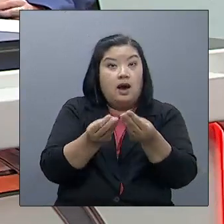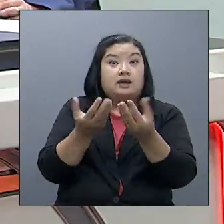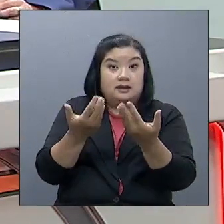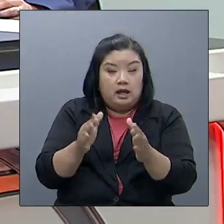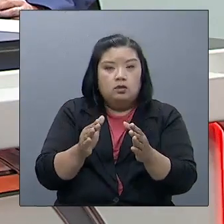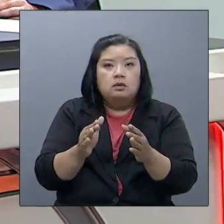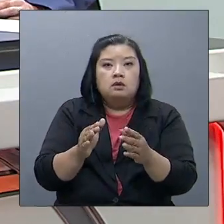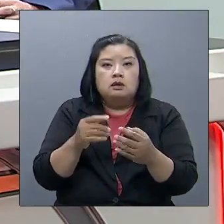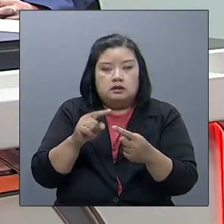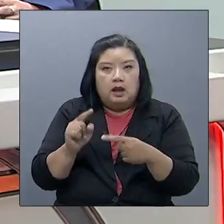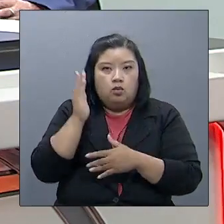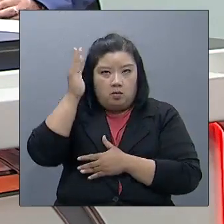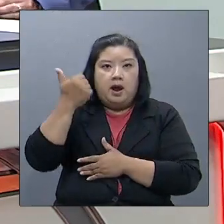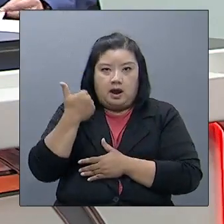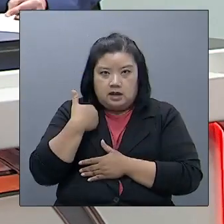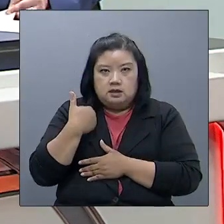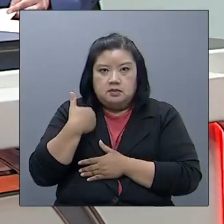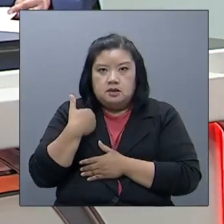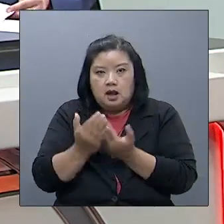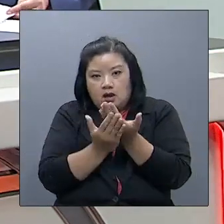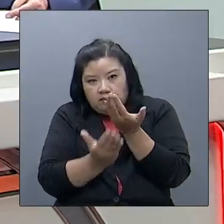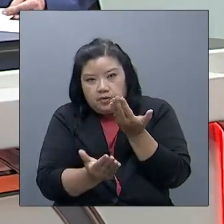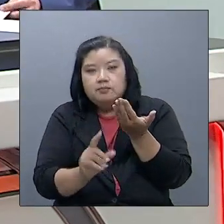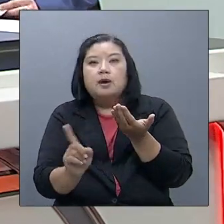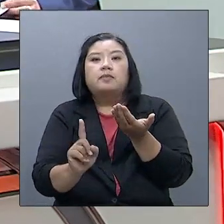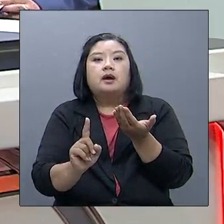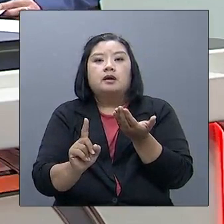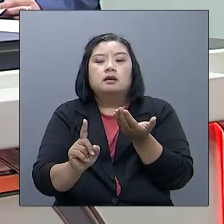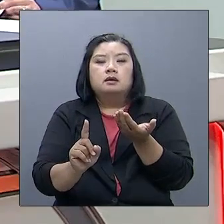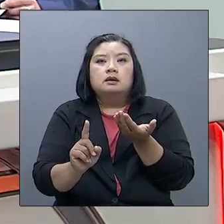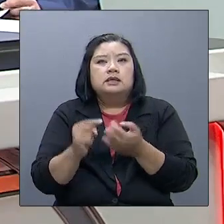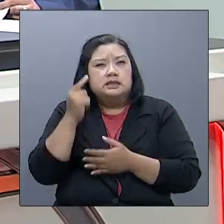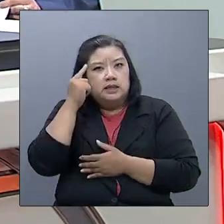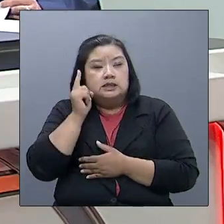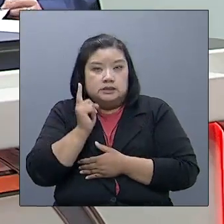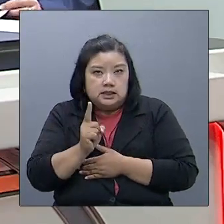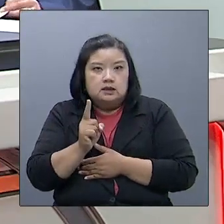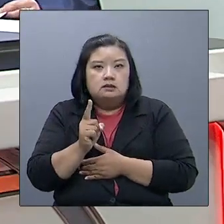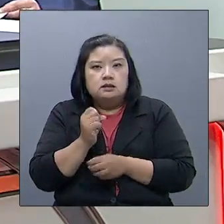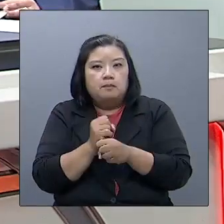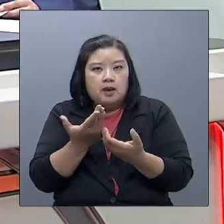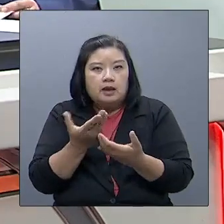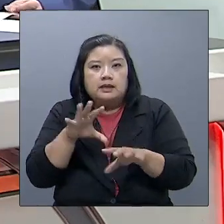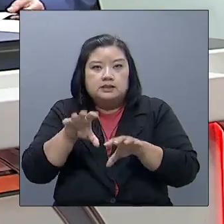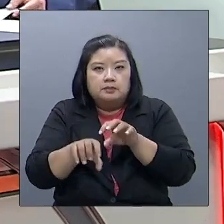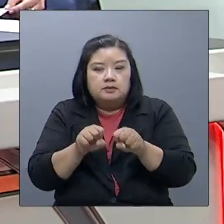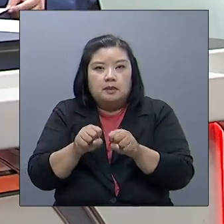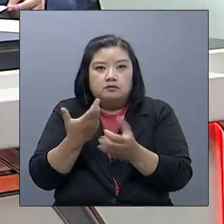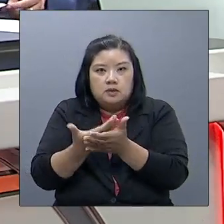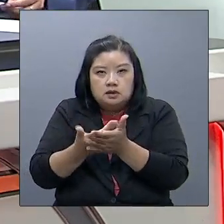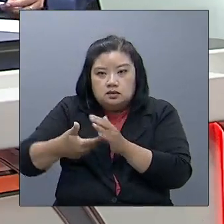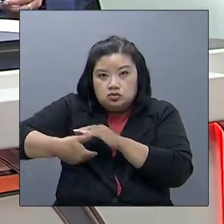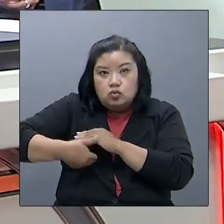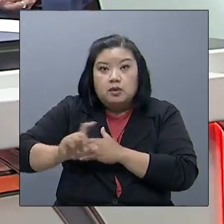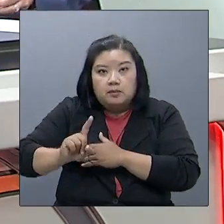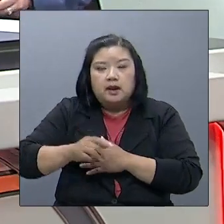านที่อาจจะเอาผิดได้มากน้อยแค่ไหนเชื่อมั่นมากน้อยแค่ไหนว่าจะสามารถทำลายกระบวนการสวยได้พูดคุยเพิ่ม